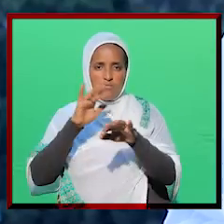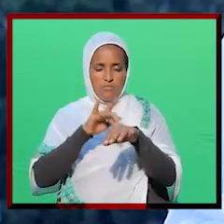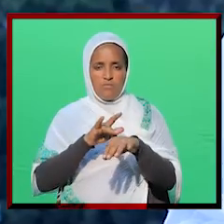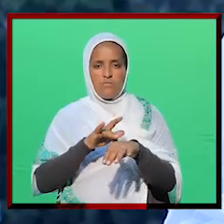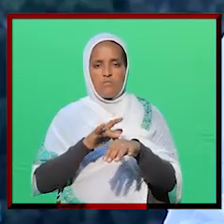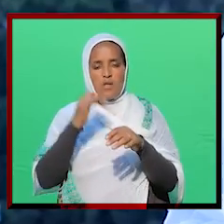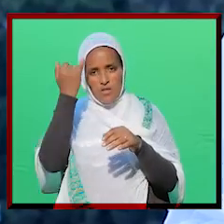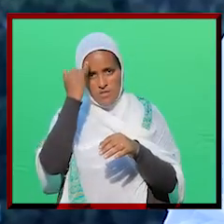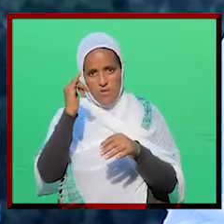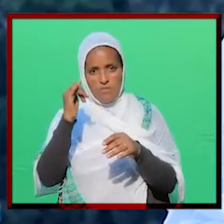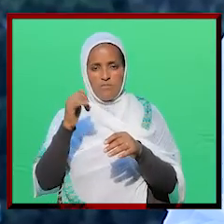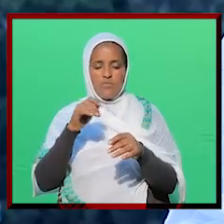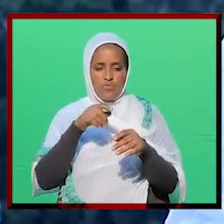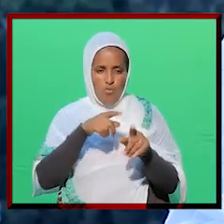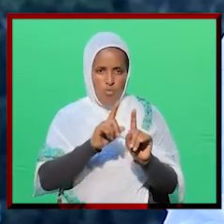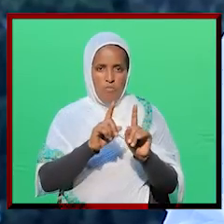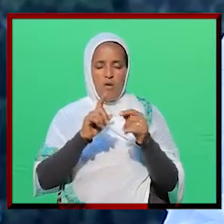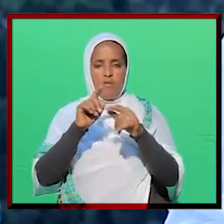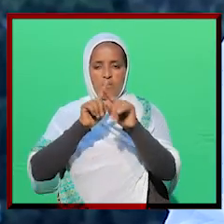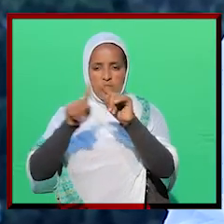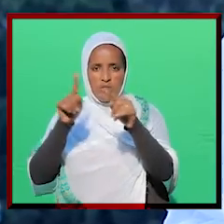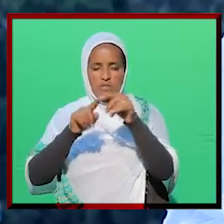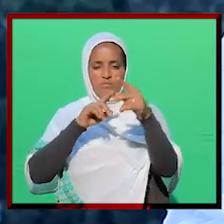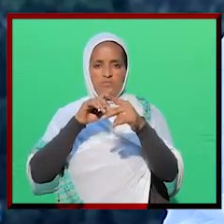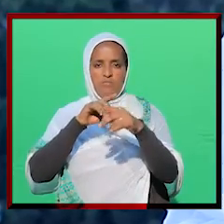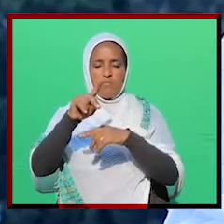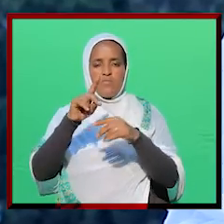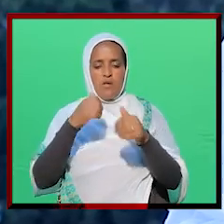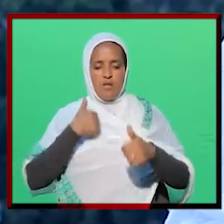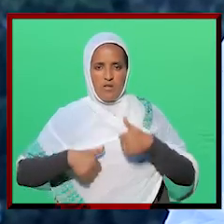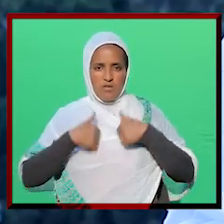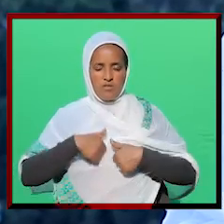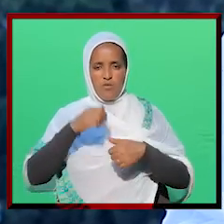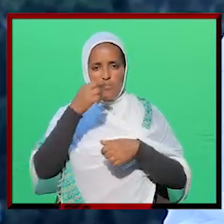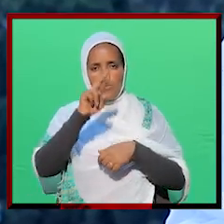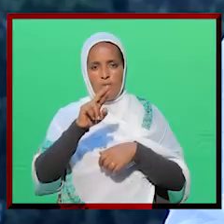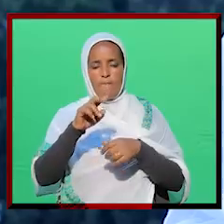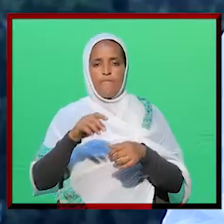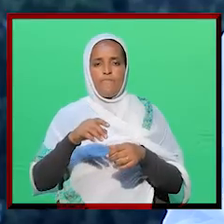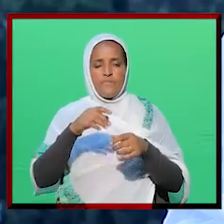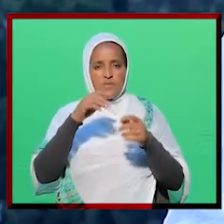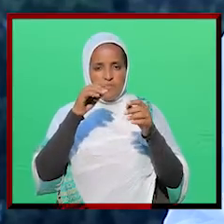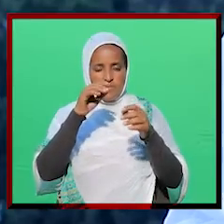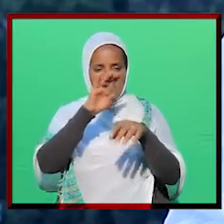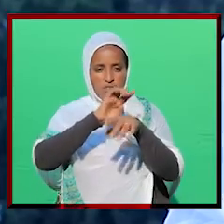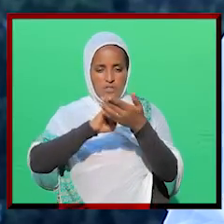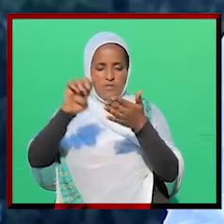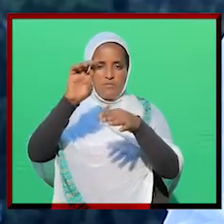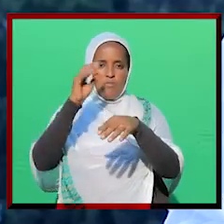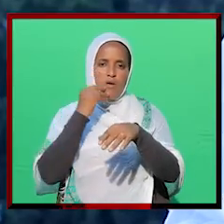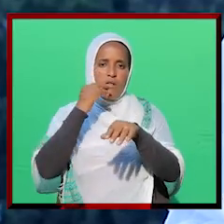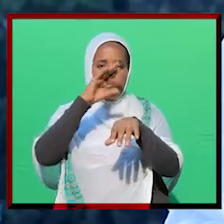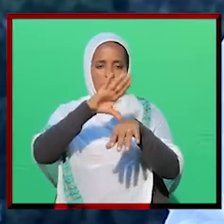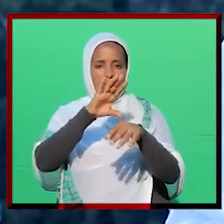በዝግጅቶቻችን ላይ ለሚኖሯችሁ ሐሳብ፣ አስተያየት ወይም ጥቆማ በዝግጅት ክፍላችን አድራሻ እንዲሁም በመንበረ ፓትርያርክ